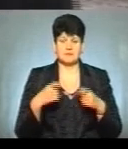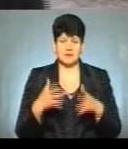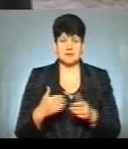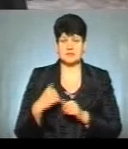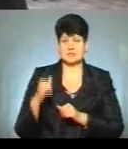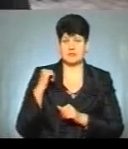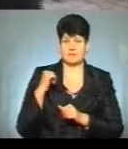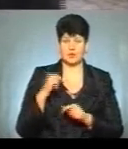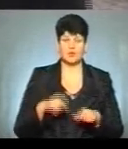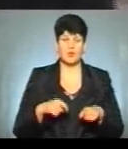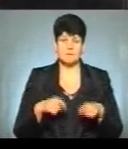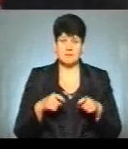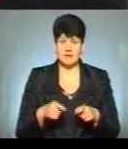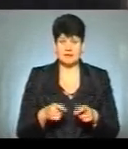біг